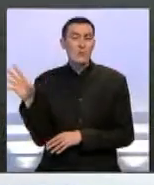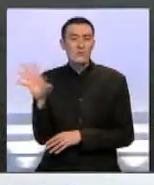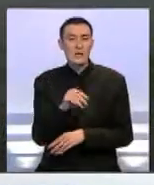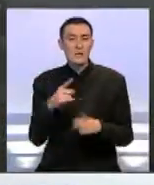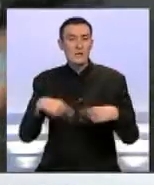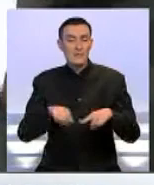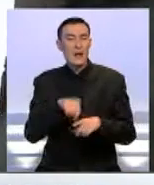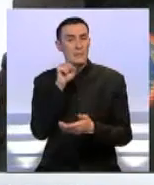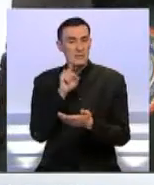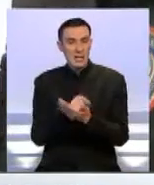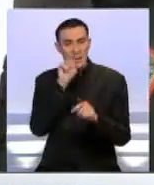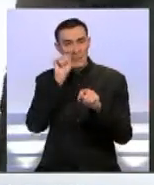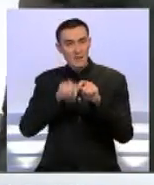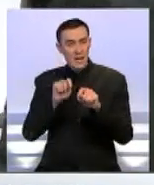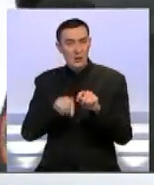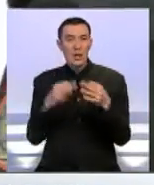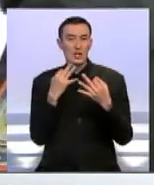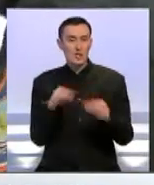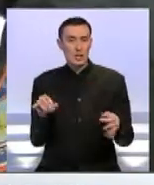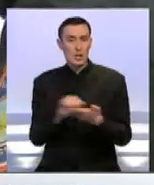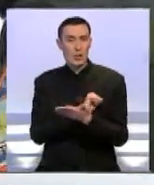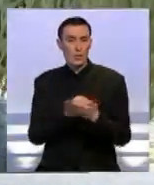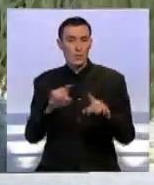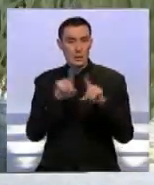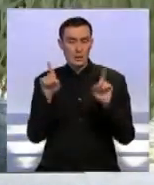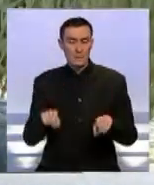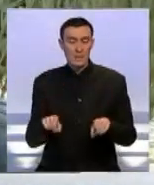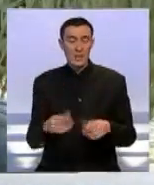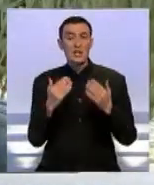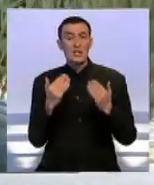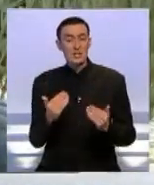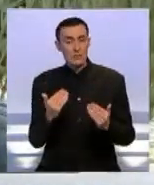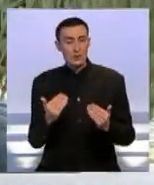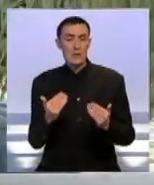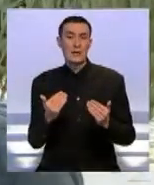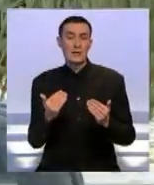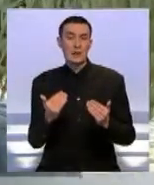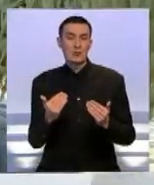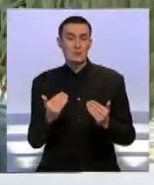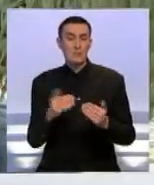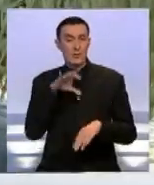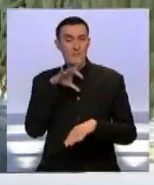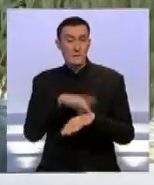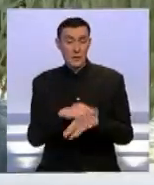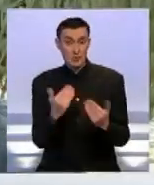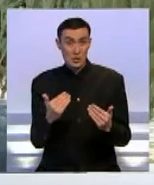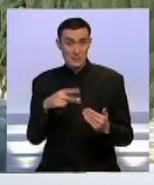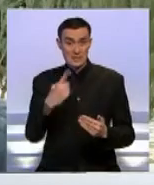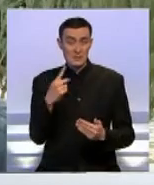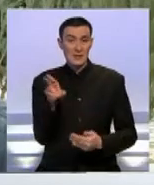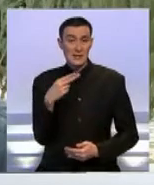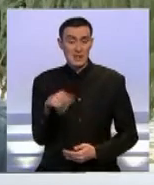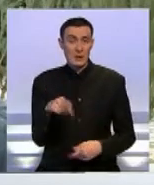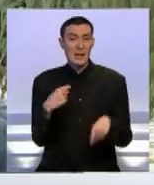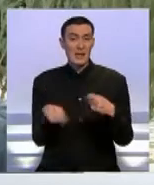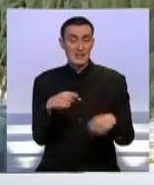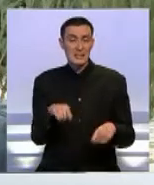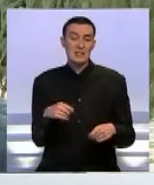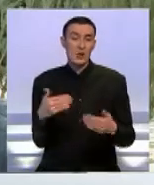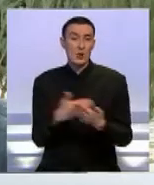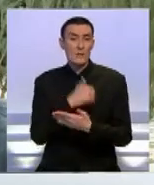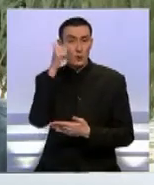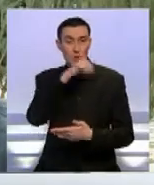поставщиков обязательно проверяют разрешительные документы. Сегодня вот уже по факту 21 декабря идет реализация новогодних